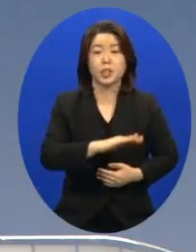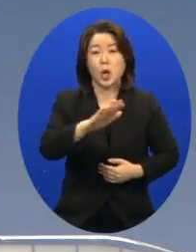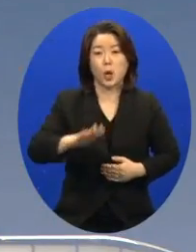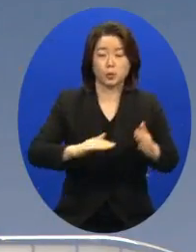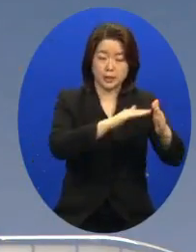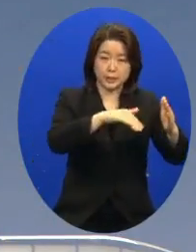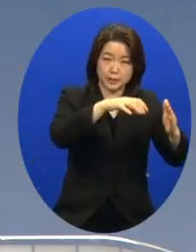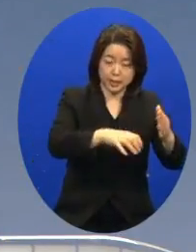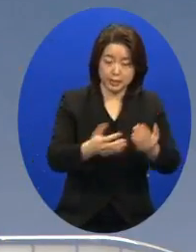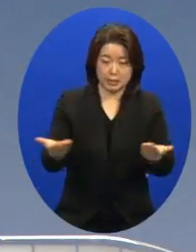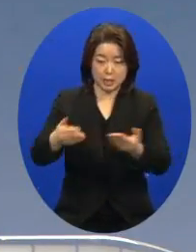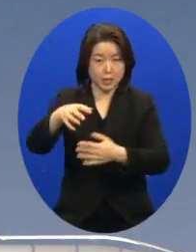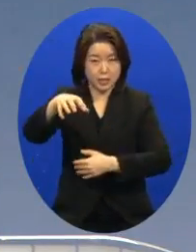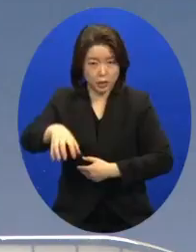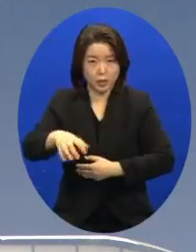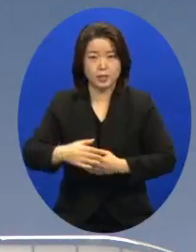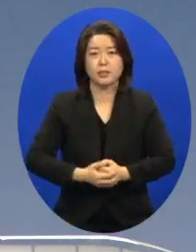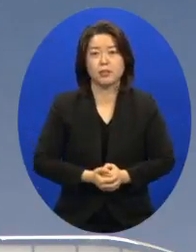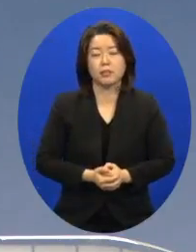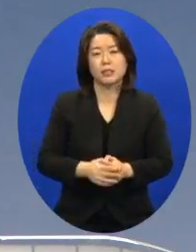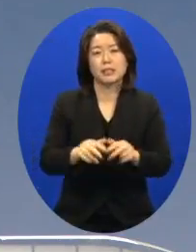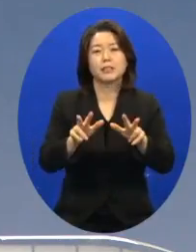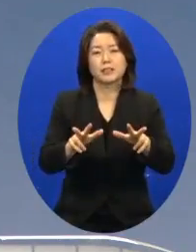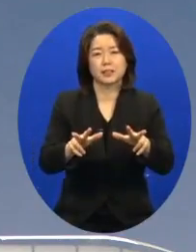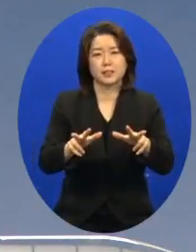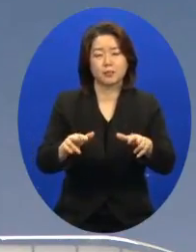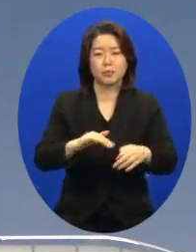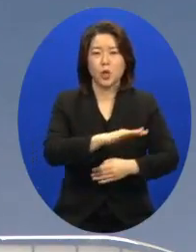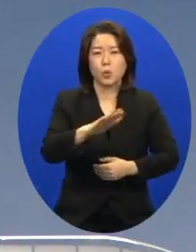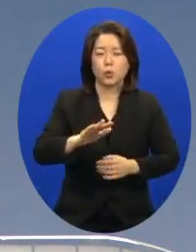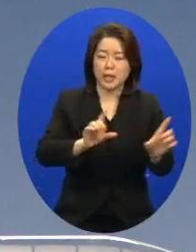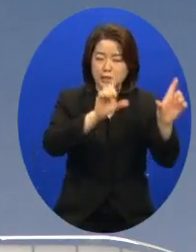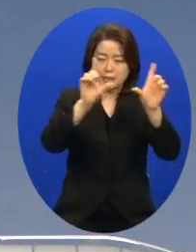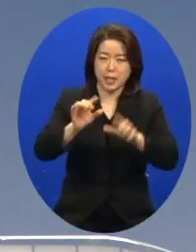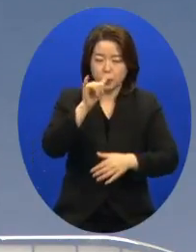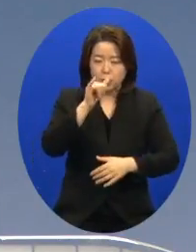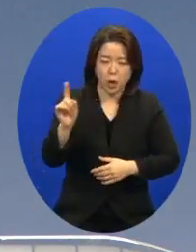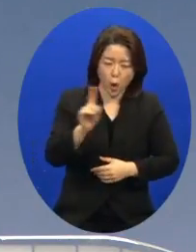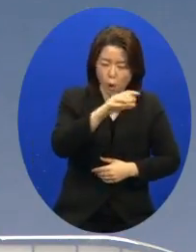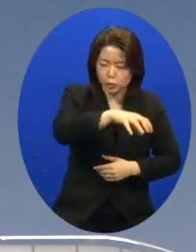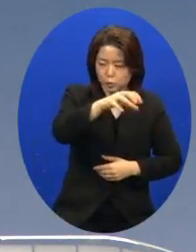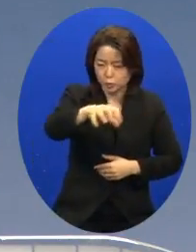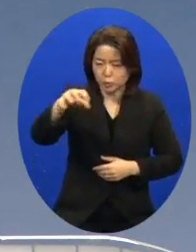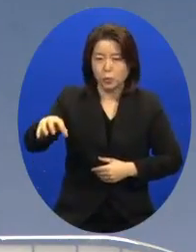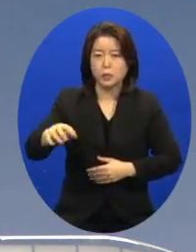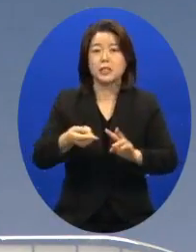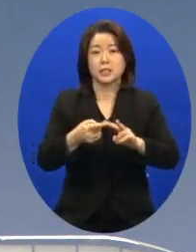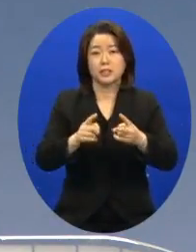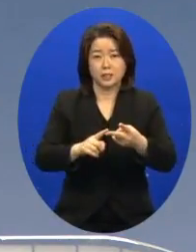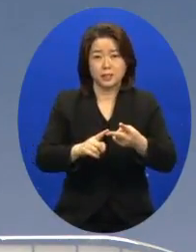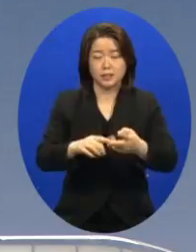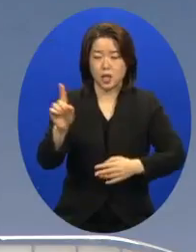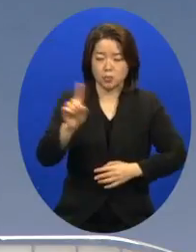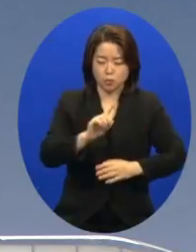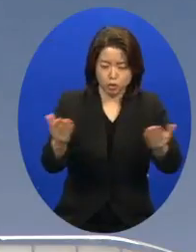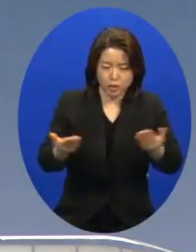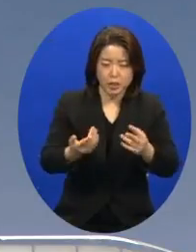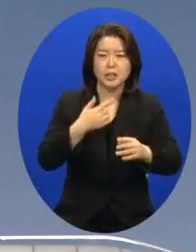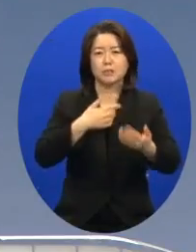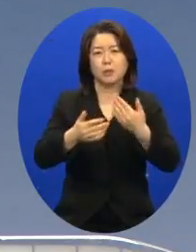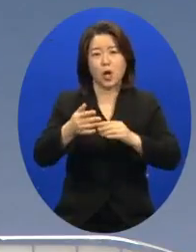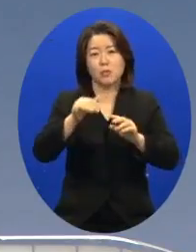가정이나 일터에서 지금 우리가 살고 있는 어느 자리에서 든지 우리가 무슨 일을 겪은